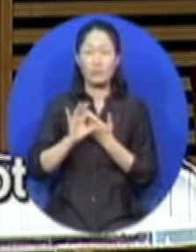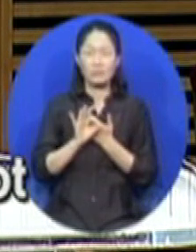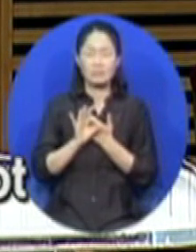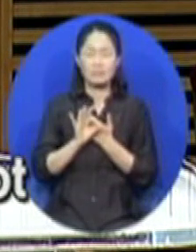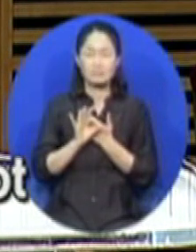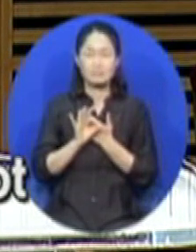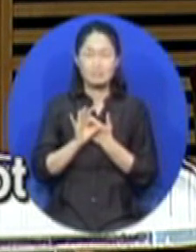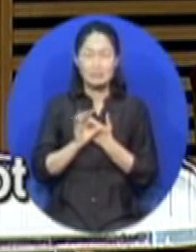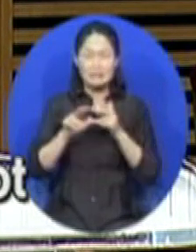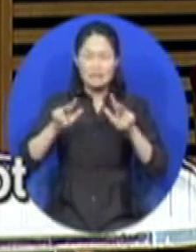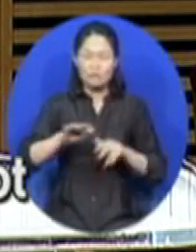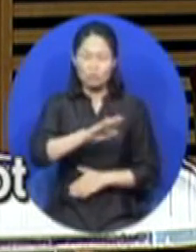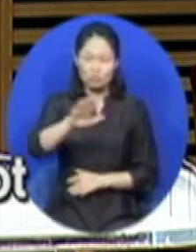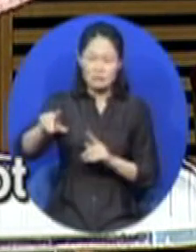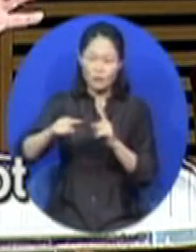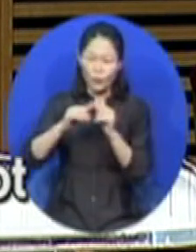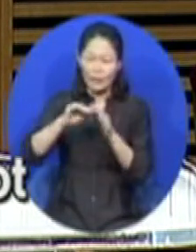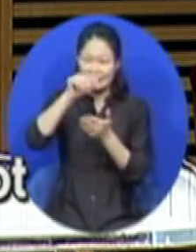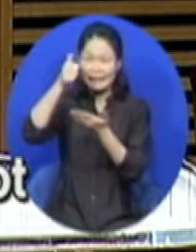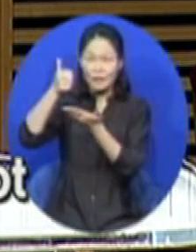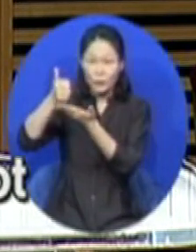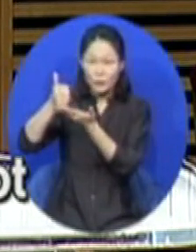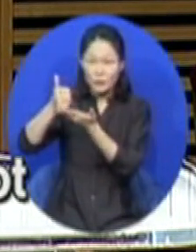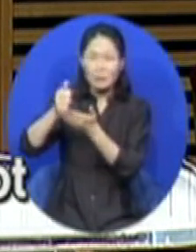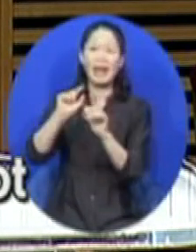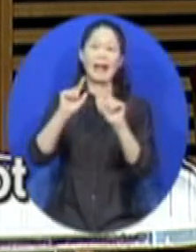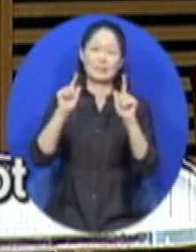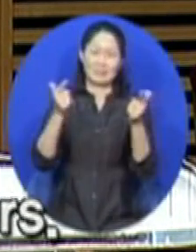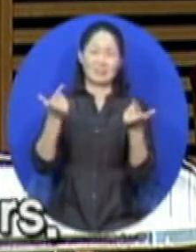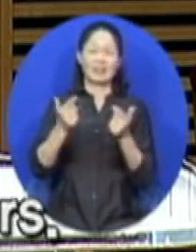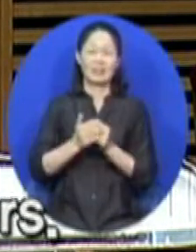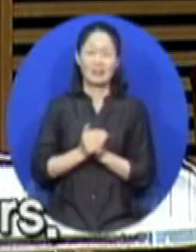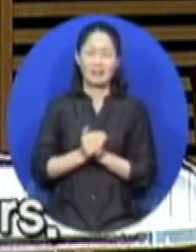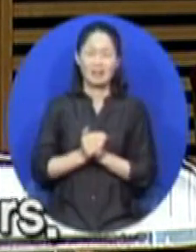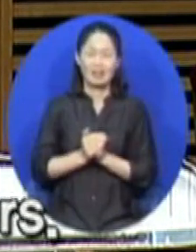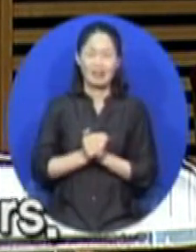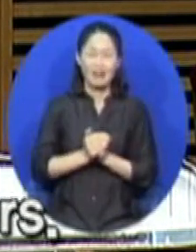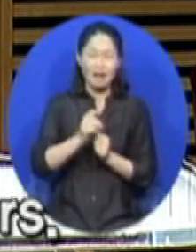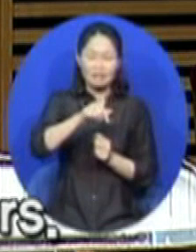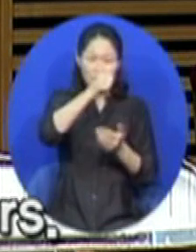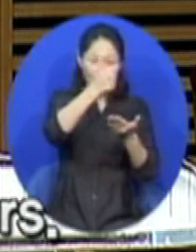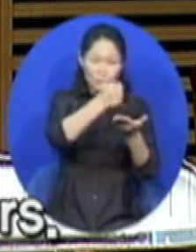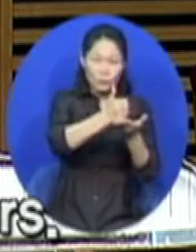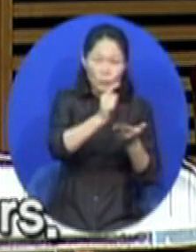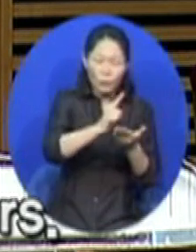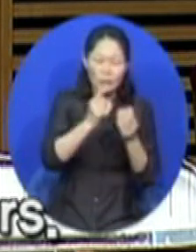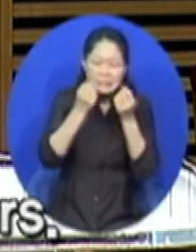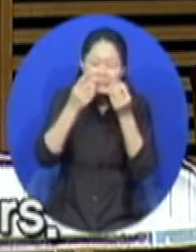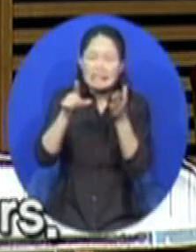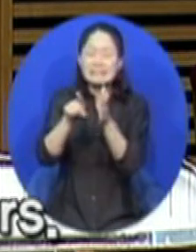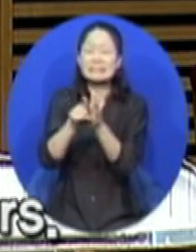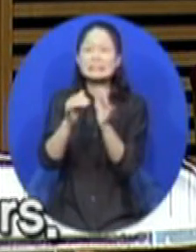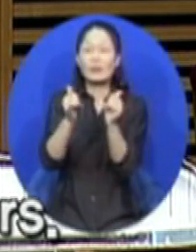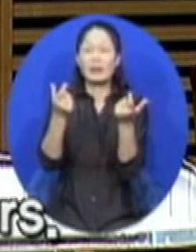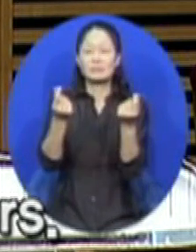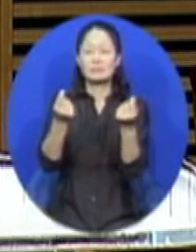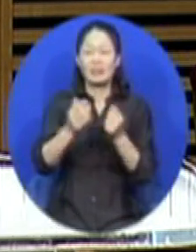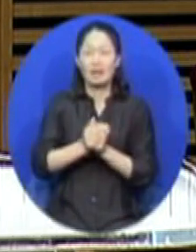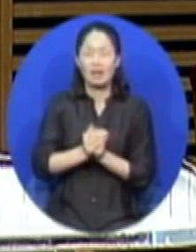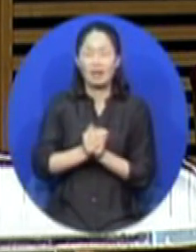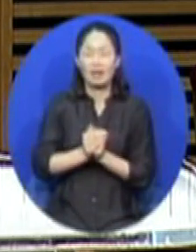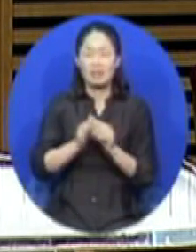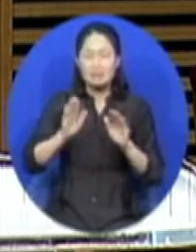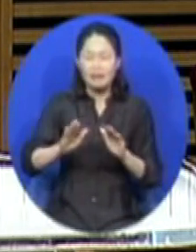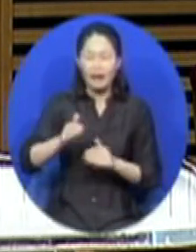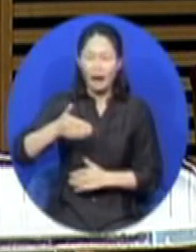지금 우리 교회의 장로님들 같은 분들이 아닙니다 그 분들은 다 새 신자들이 에요 이제